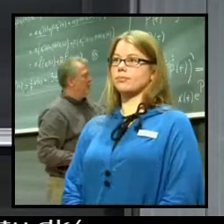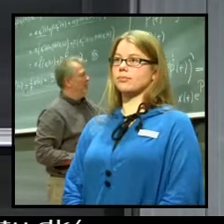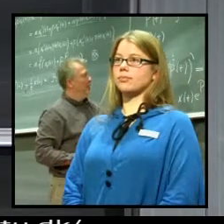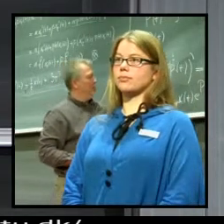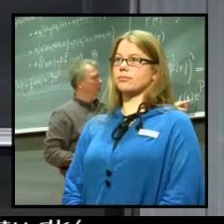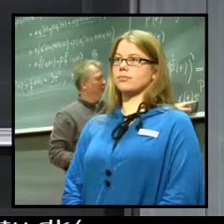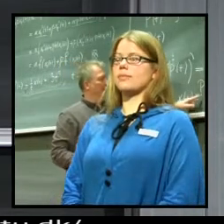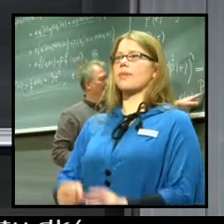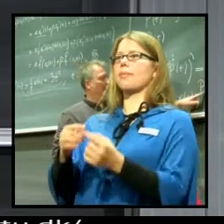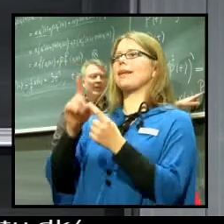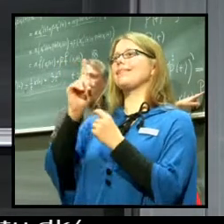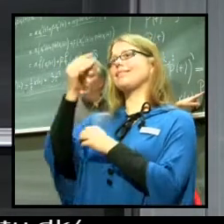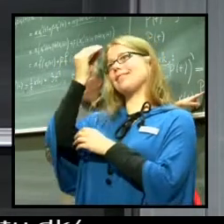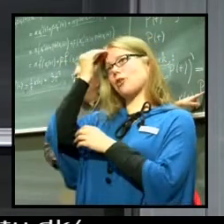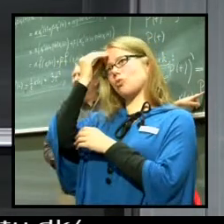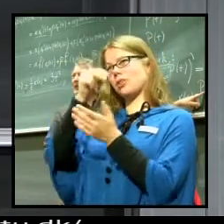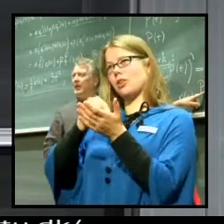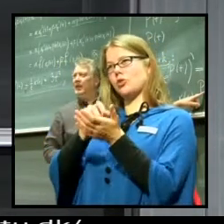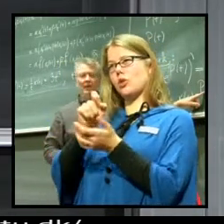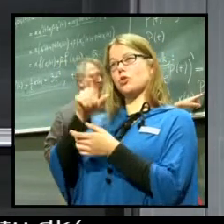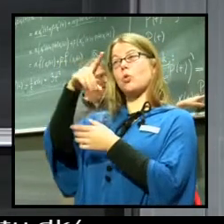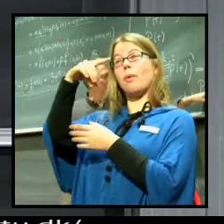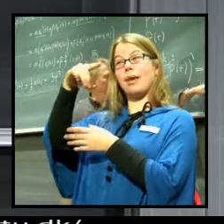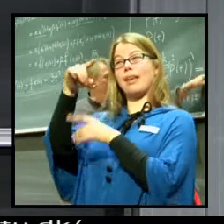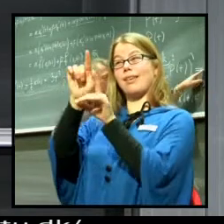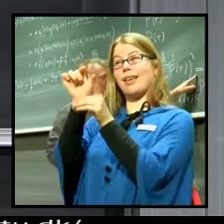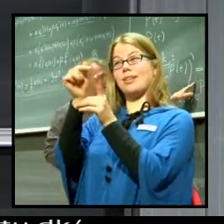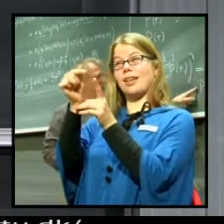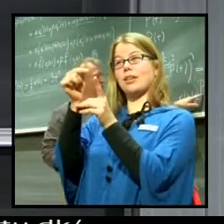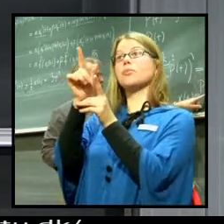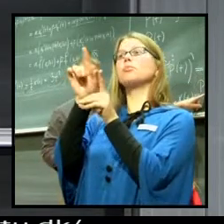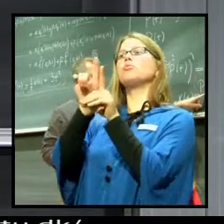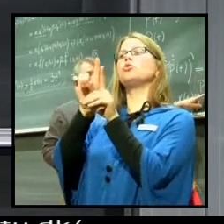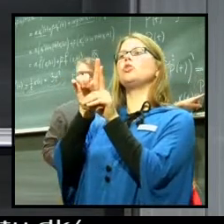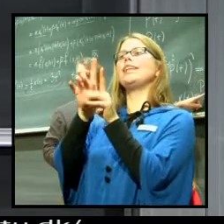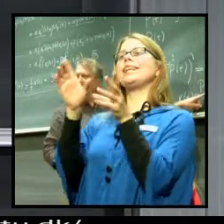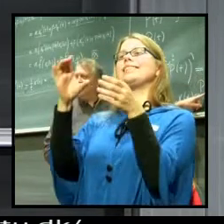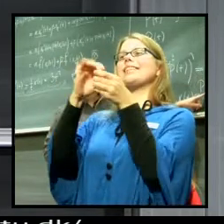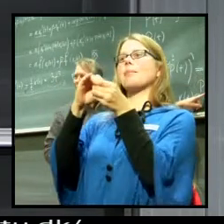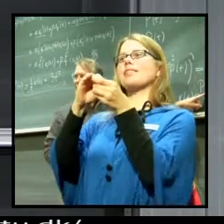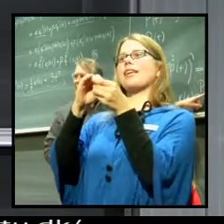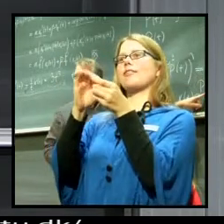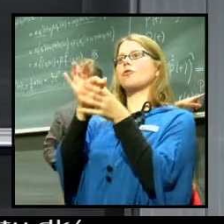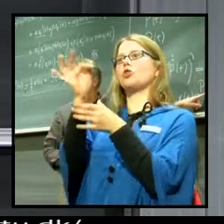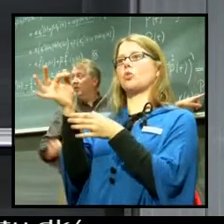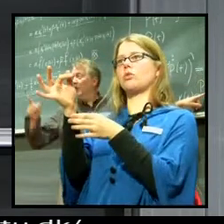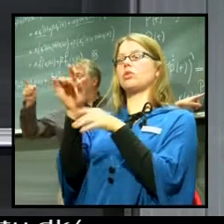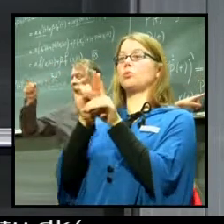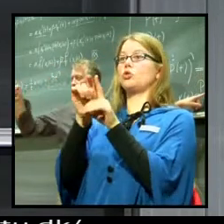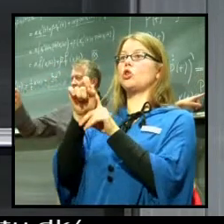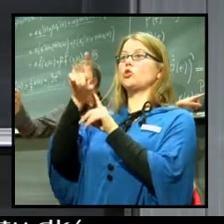Men så skal jeg huske, at der står store p af t heroppe, så det er en sammensat funktion, så jeg skal differentiere store p af t